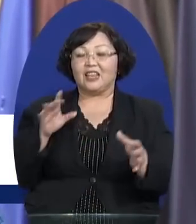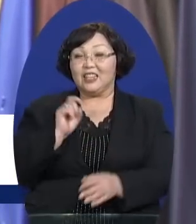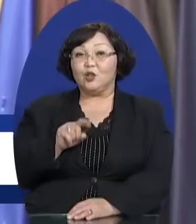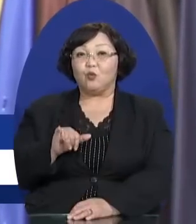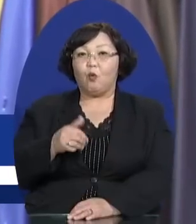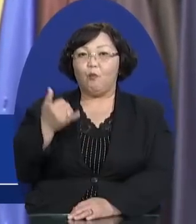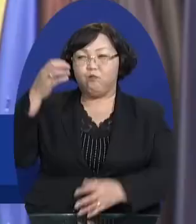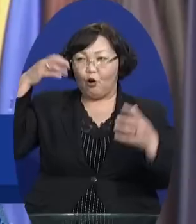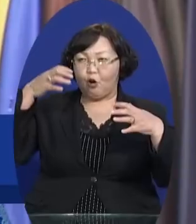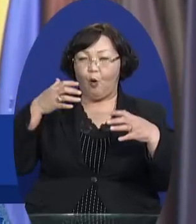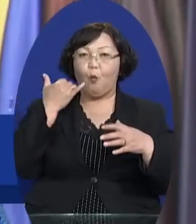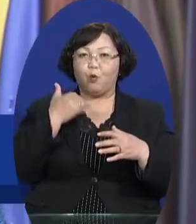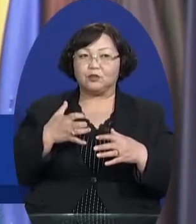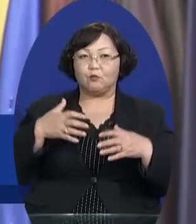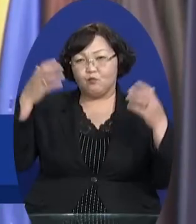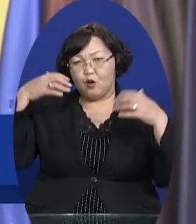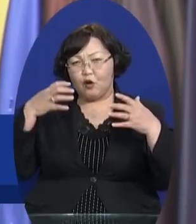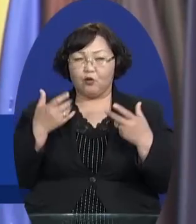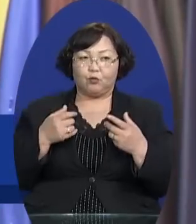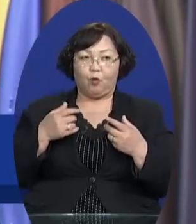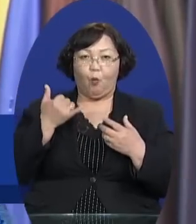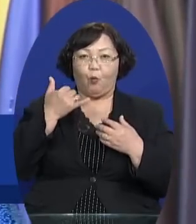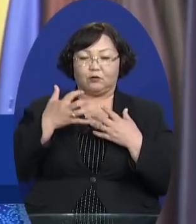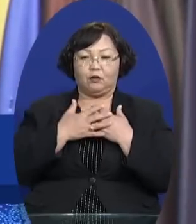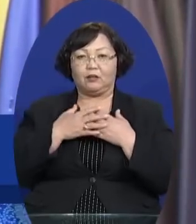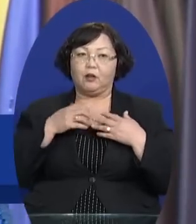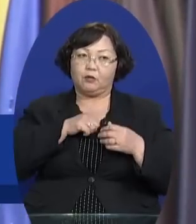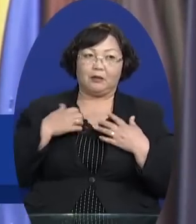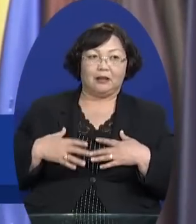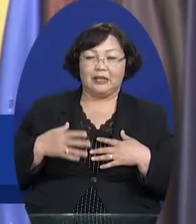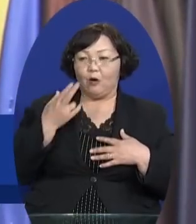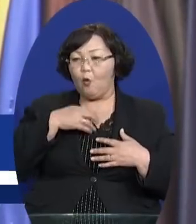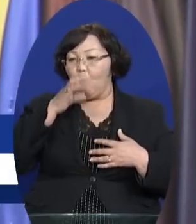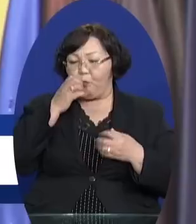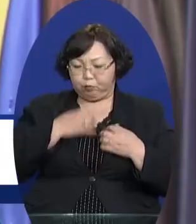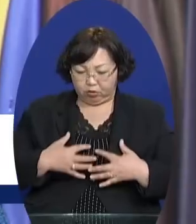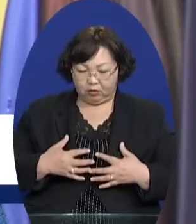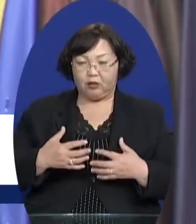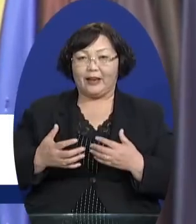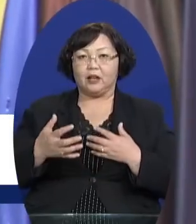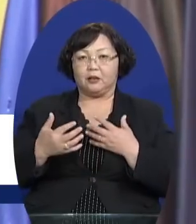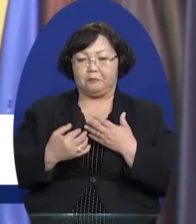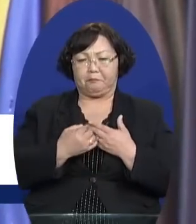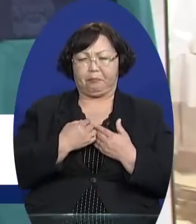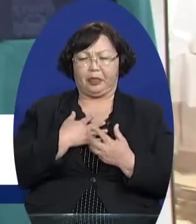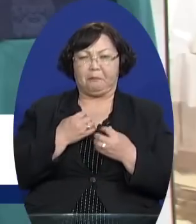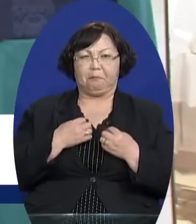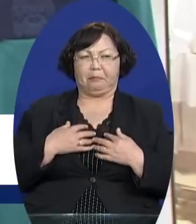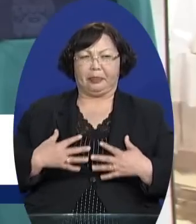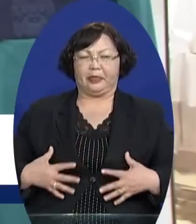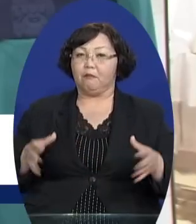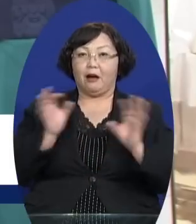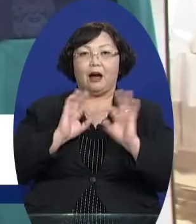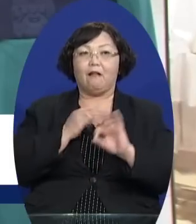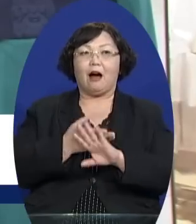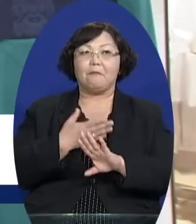ус нэвтэрдэг одоо гадаа баг зэргийн боронт ч юм уу те санаандгүй цай дээр асахад бол ус нэвтэрхгүй. Тэгсэн мөртлөөсөө энэ орчин үеийн